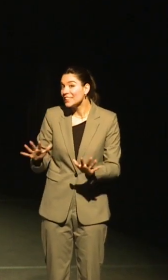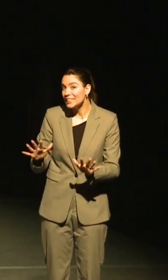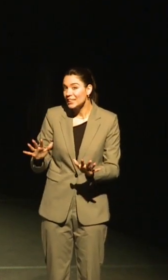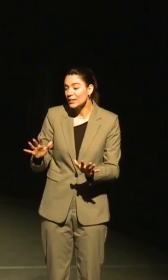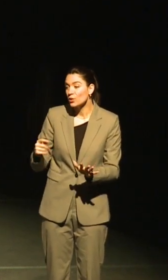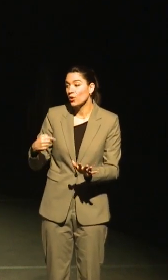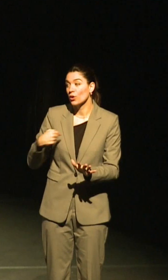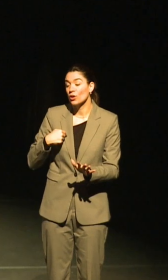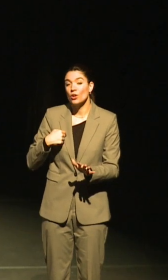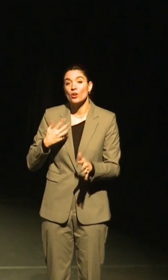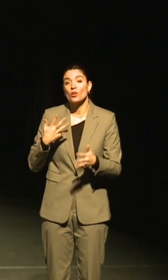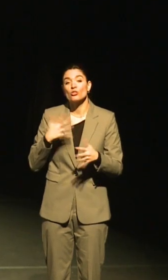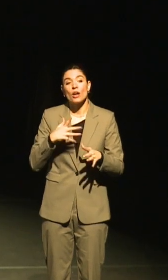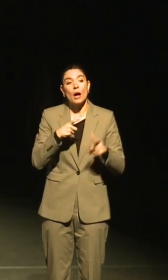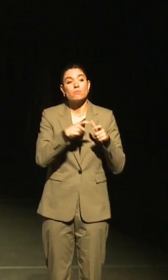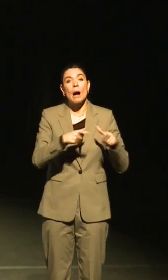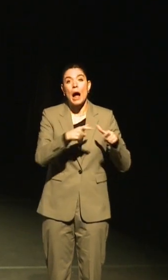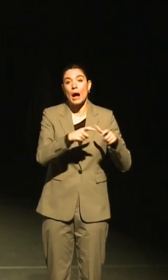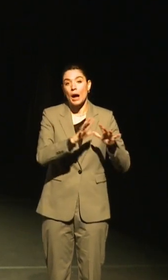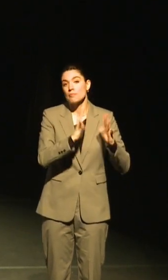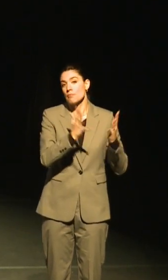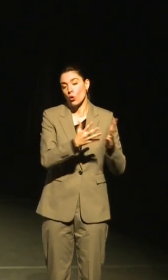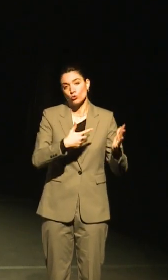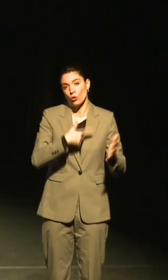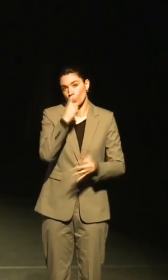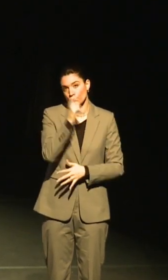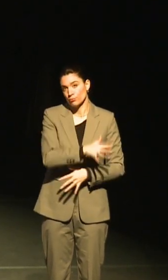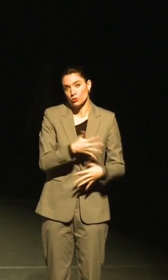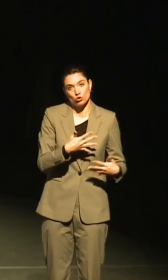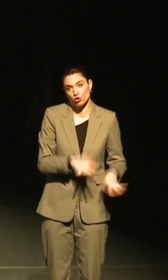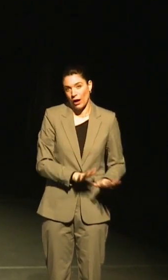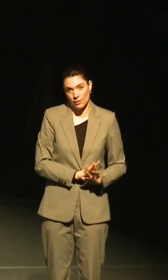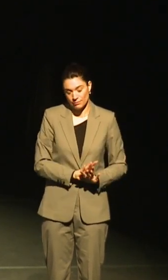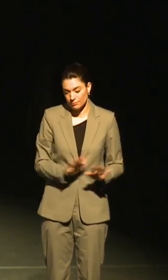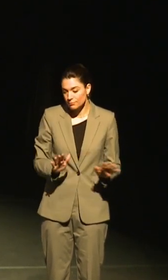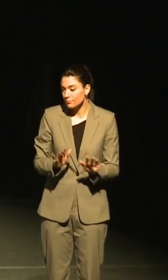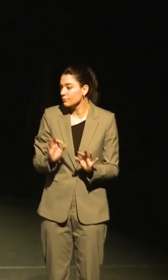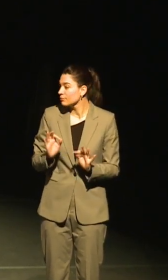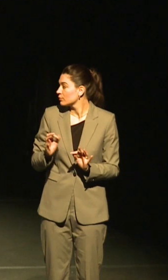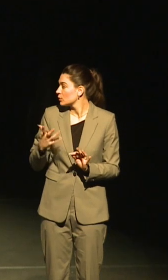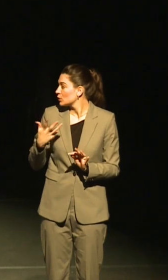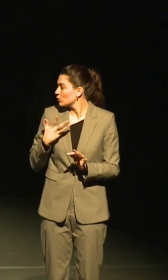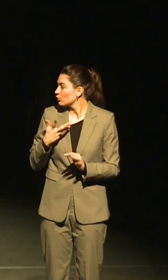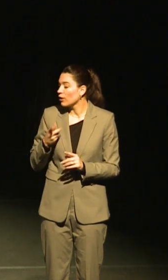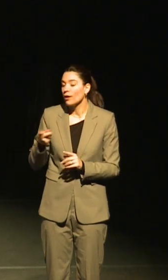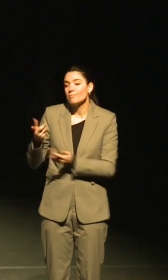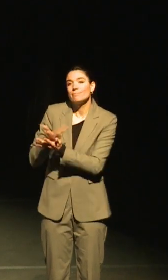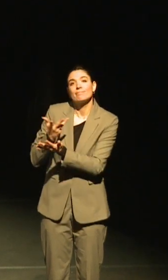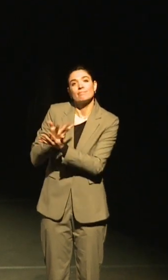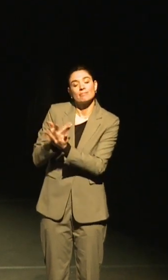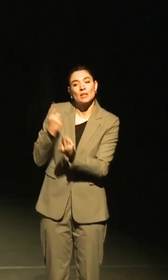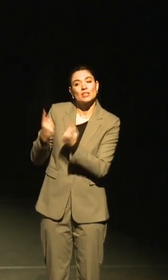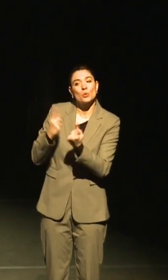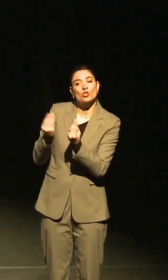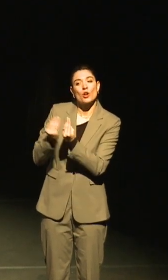io avevo lasciato il mondo delle banche mentre parlavo mentre io mi parlava prima erano anche colleghi e non faceva le risorse umane